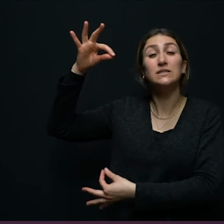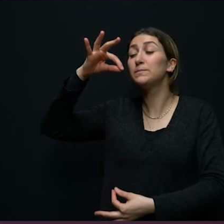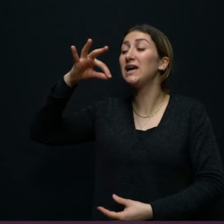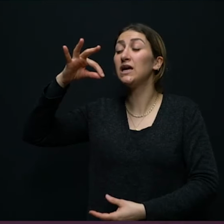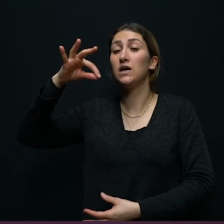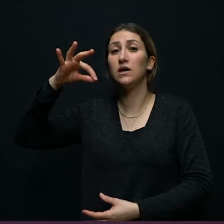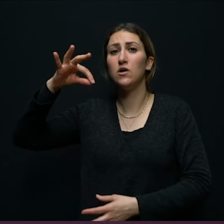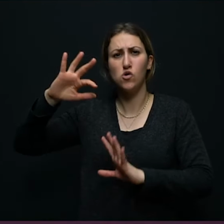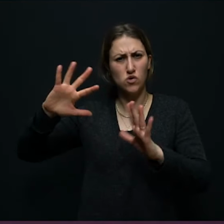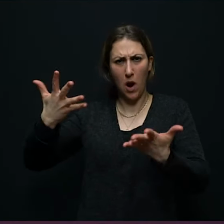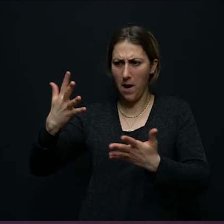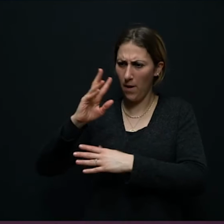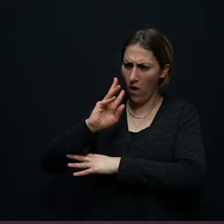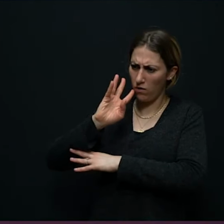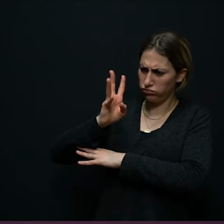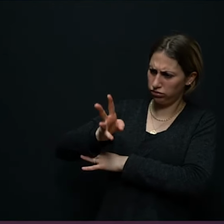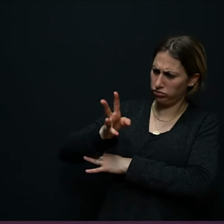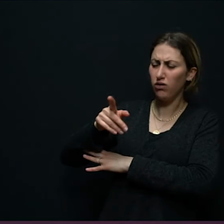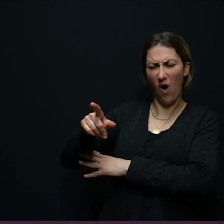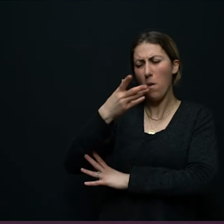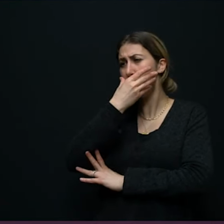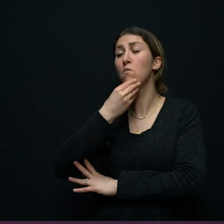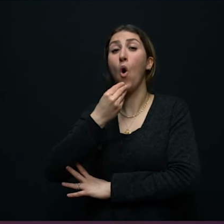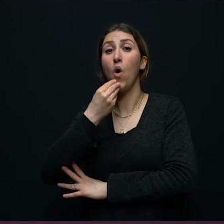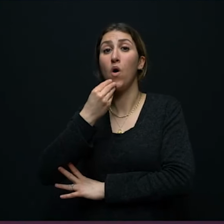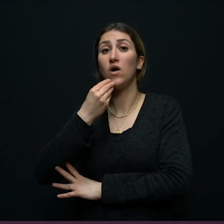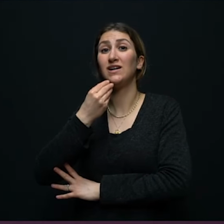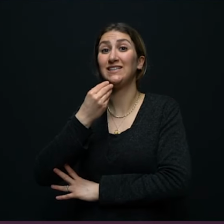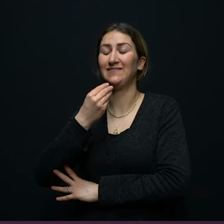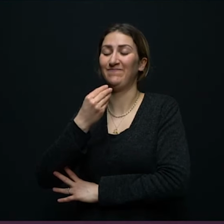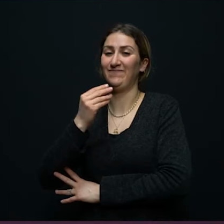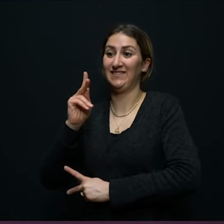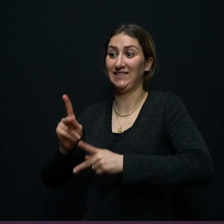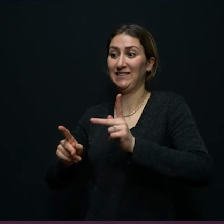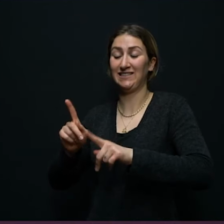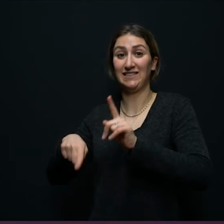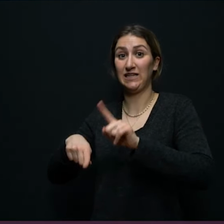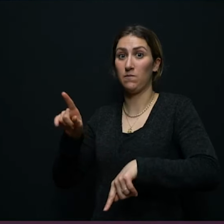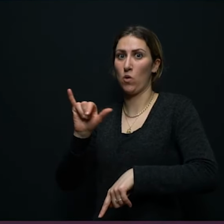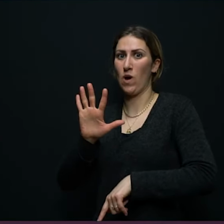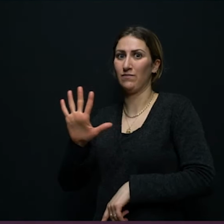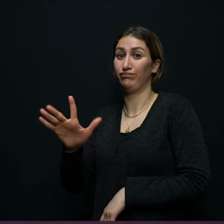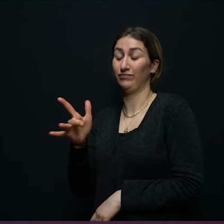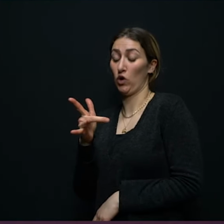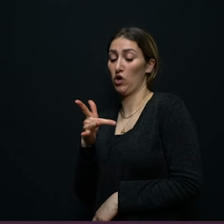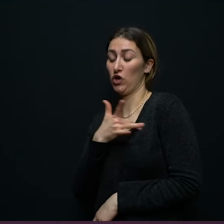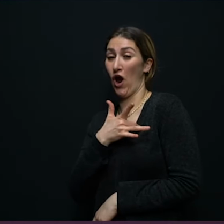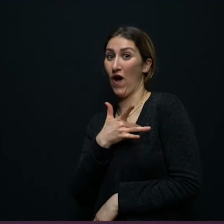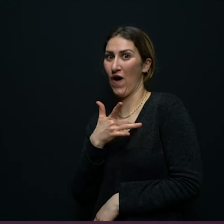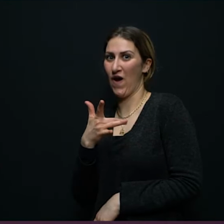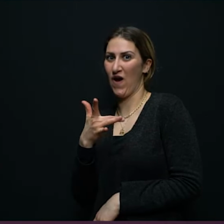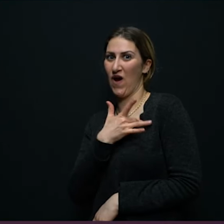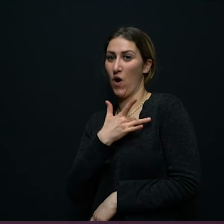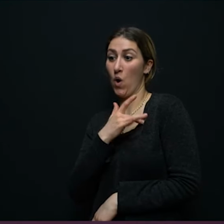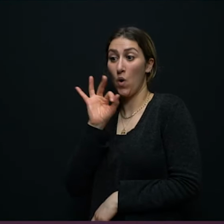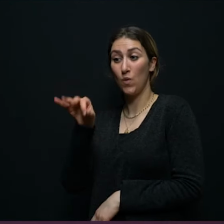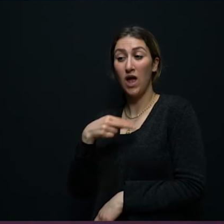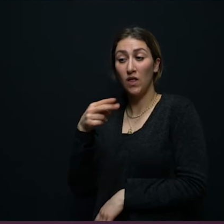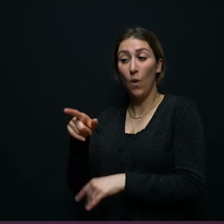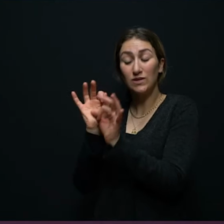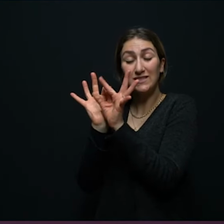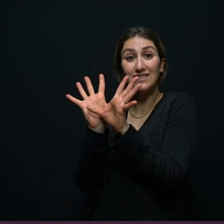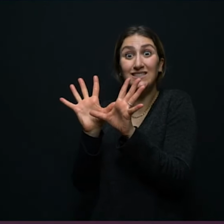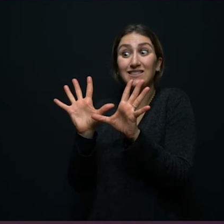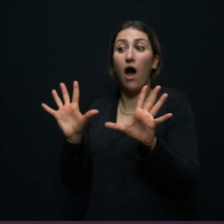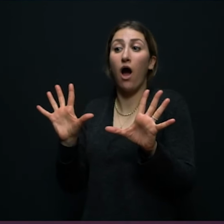je pense est important de le saisir parce que nous nous mettons beaucoup d'énergie beaucoup de temps beaucoup d'argent à veiller à